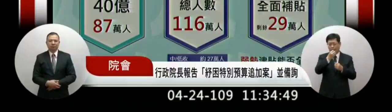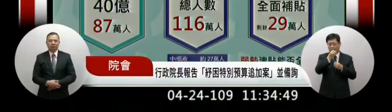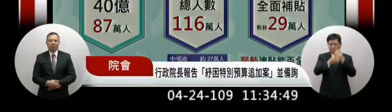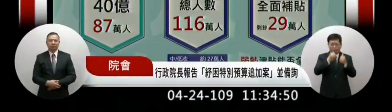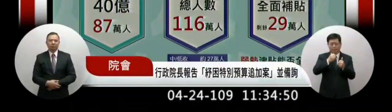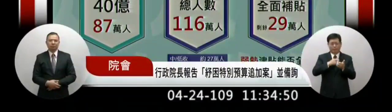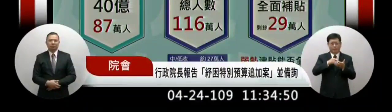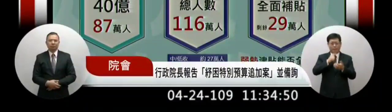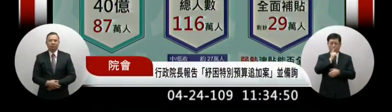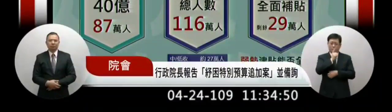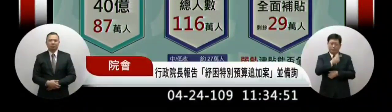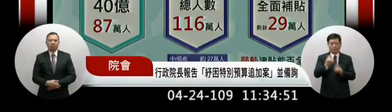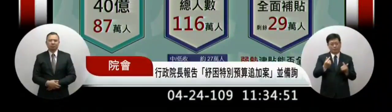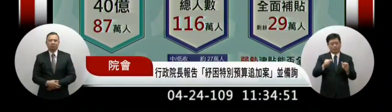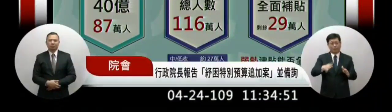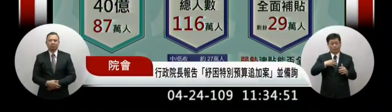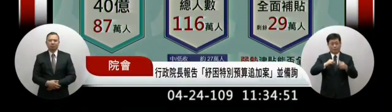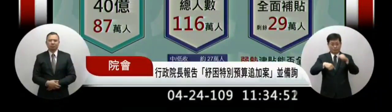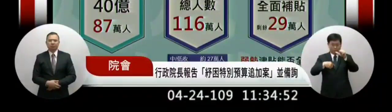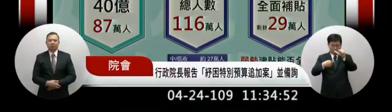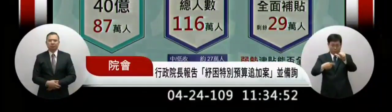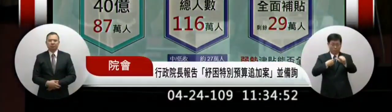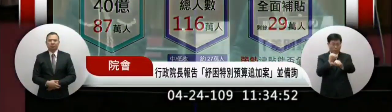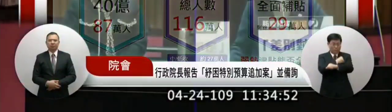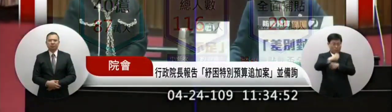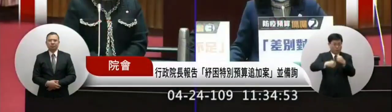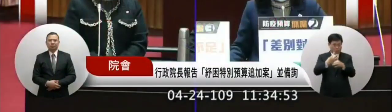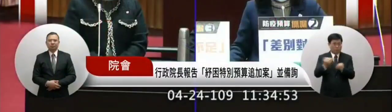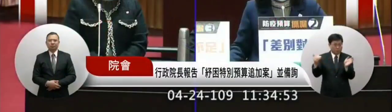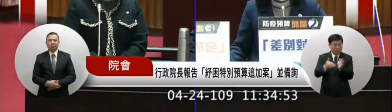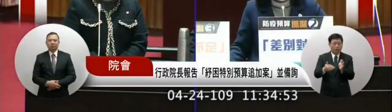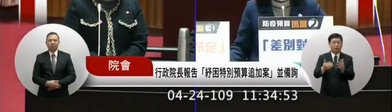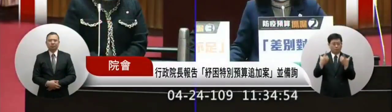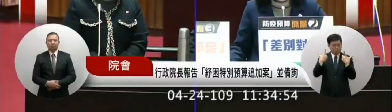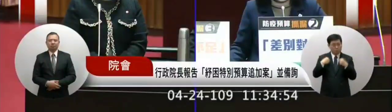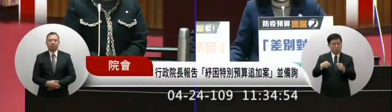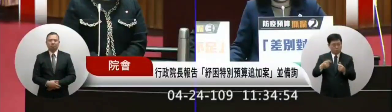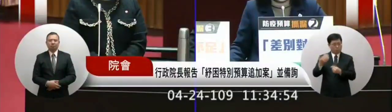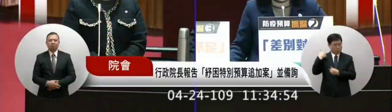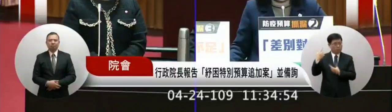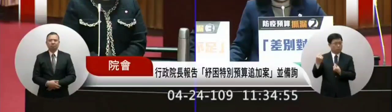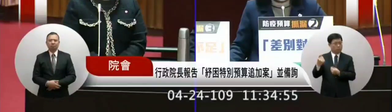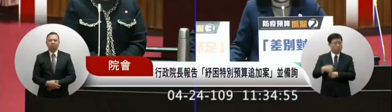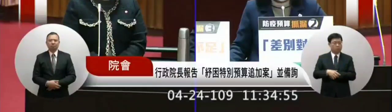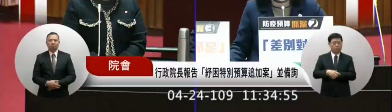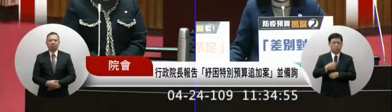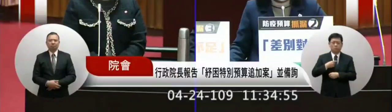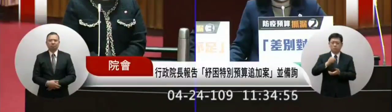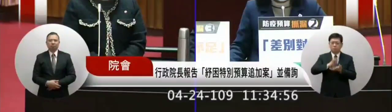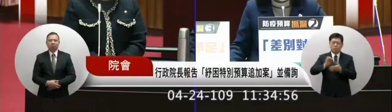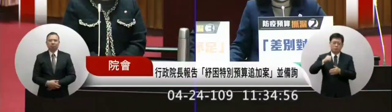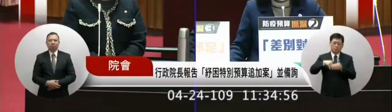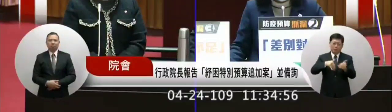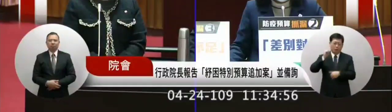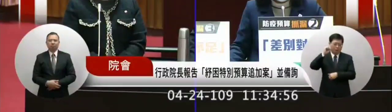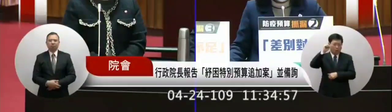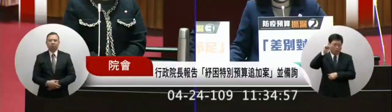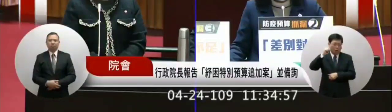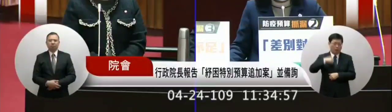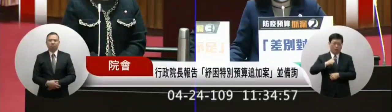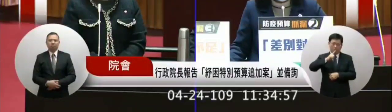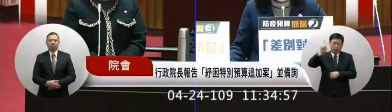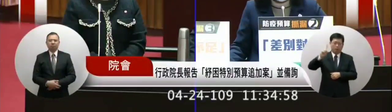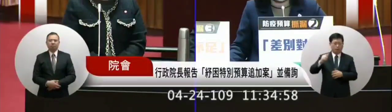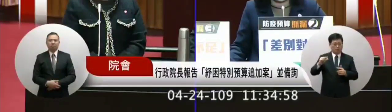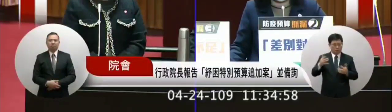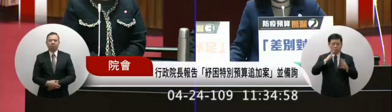诉。甚至五一劳动节已经快到了，这次非常多劳工本来他们还是会像过去以往要用游行、要用抗议、要用陈